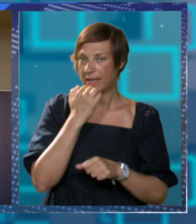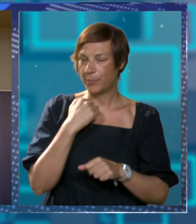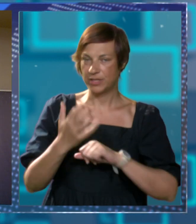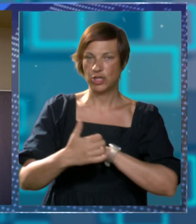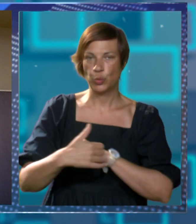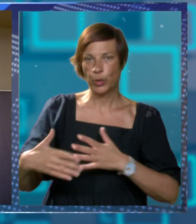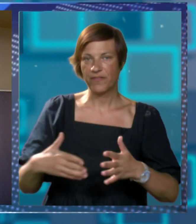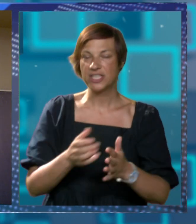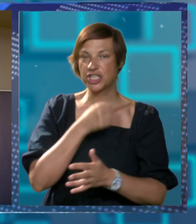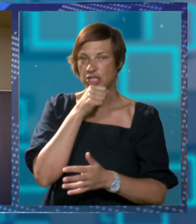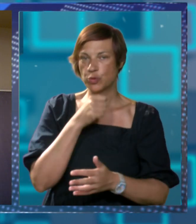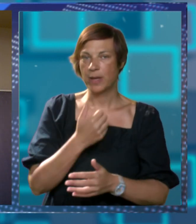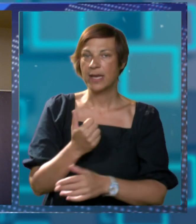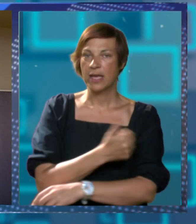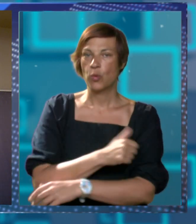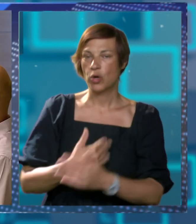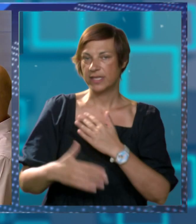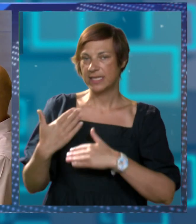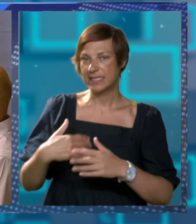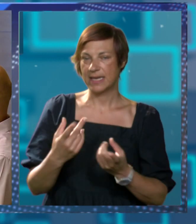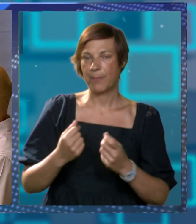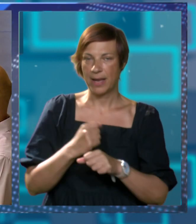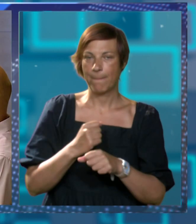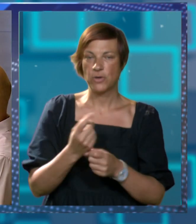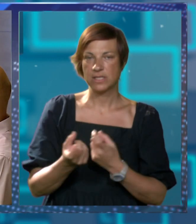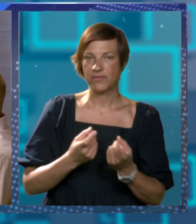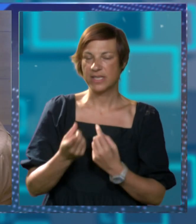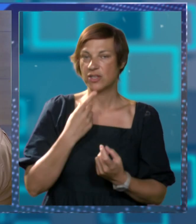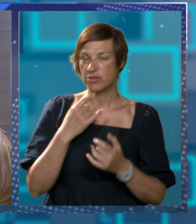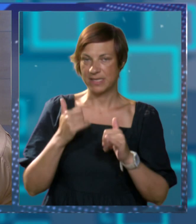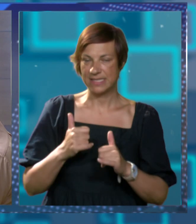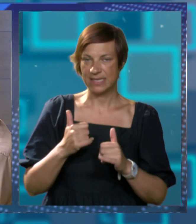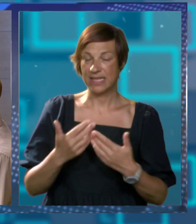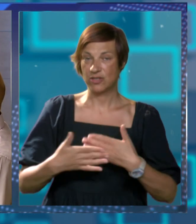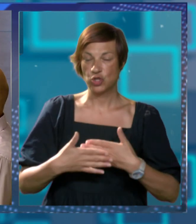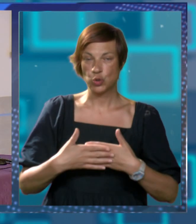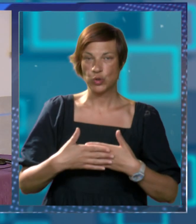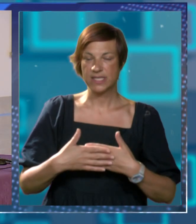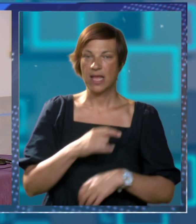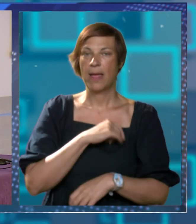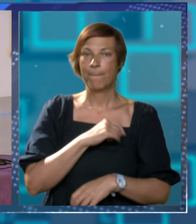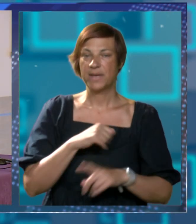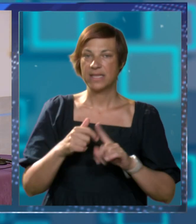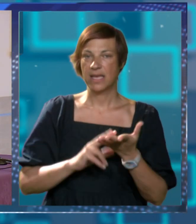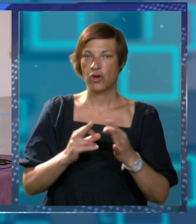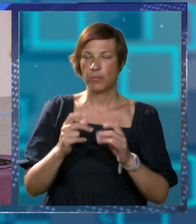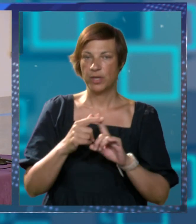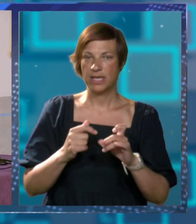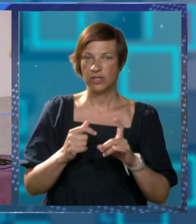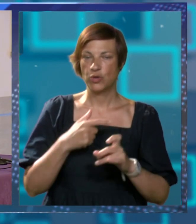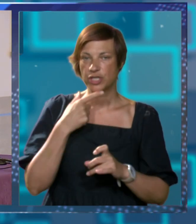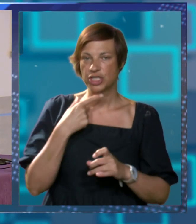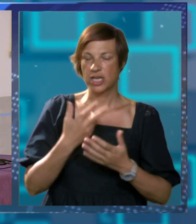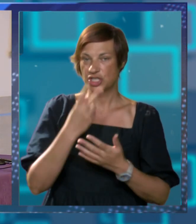poduzetnika Dubrovačko-neretvanske županije u godini za nama, ali i poslovnih izazova s kojima se trenutačno susreću. Predsjednica komore Nikolina